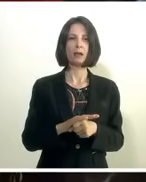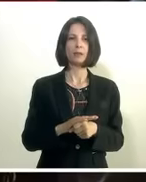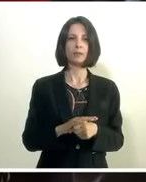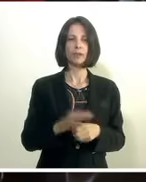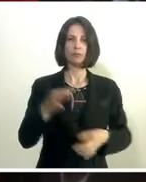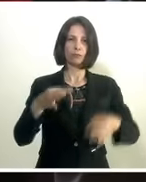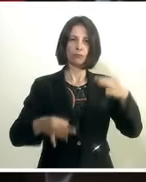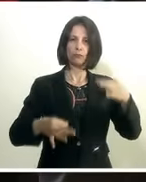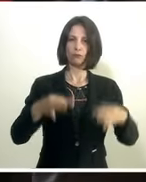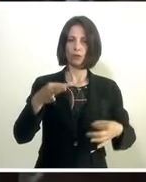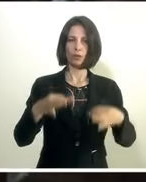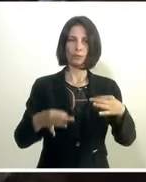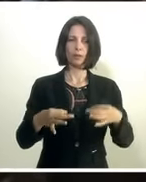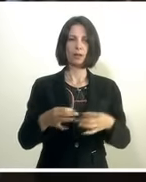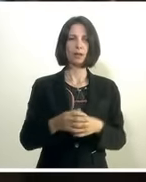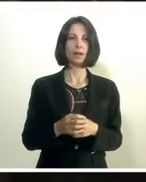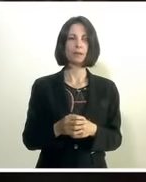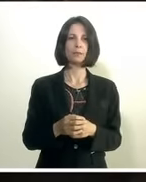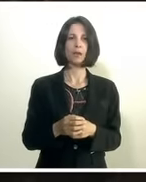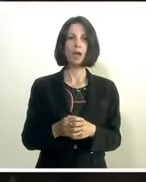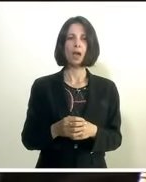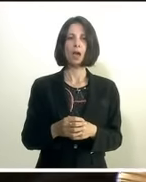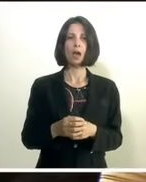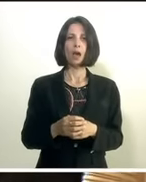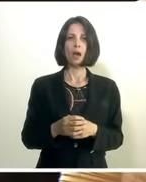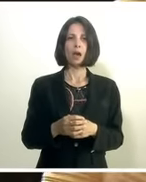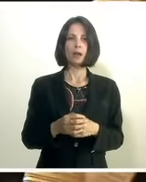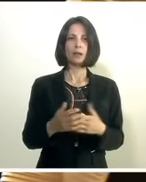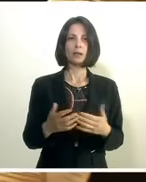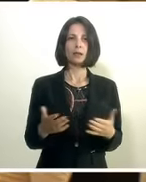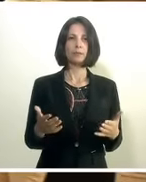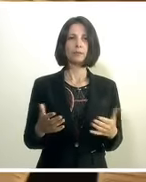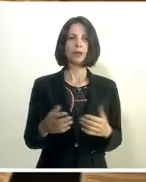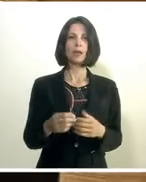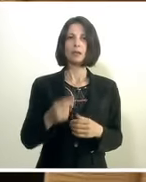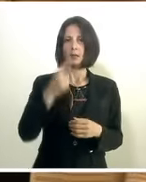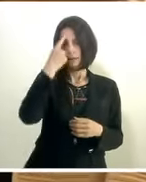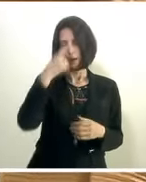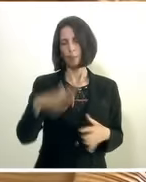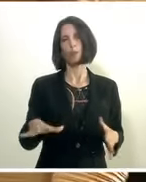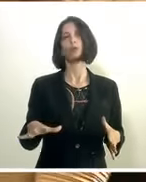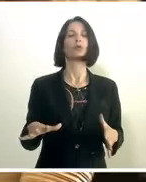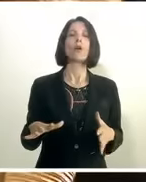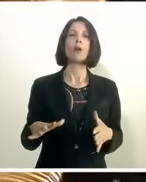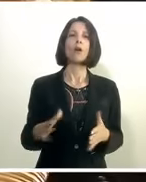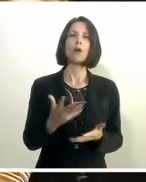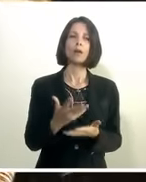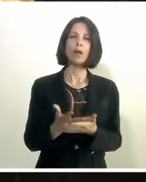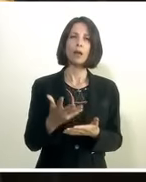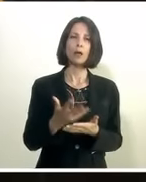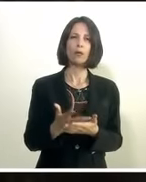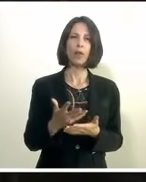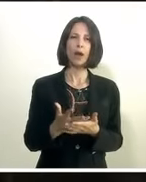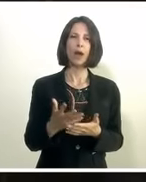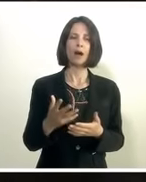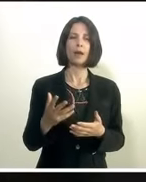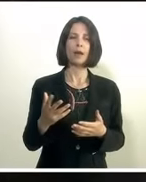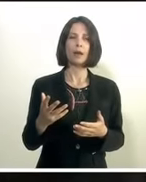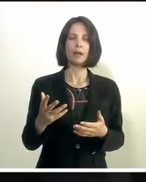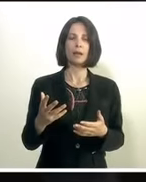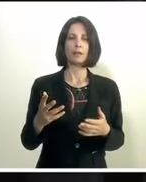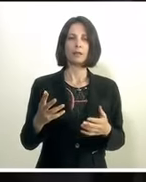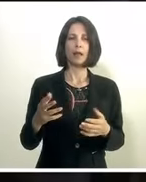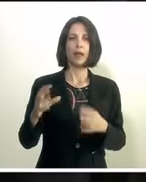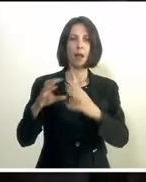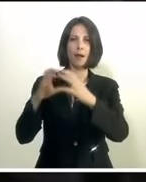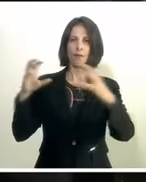saputo interpretare industrioso il progresso della meccanizzazione dei processi con l'impianto della prima fabbrica Molitoria moderna in Sardegna già